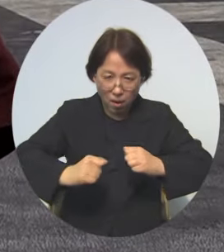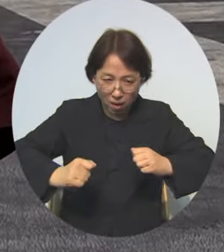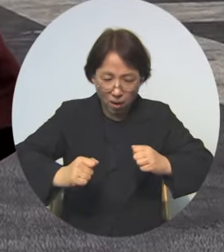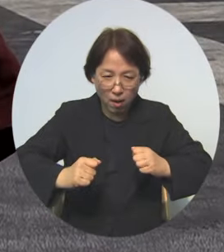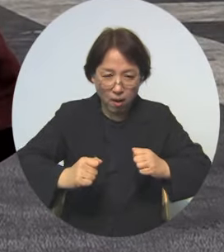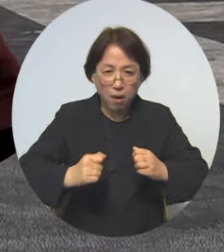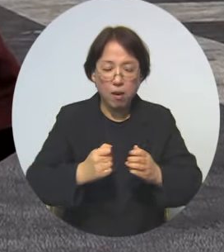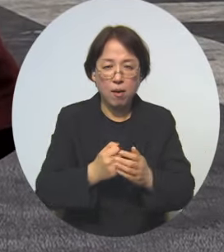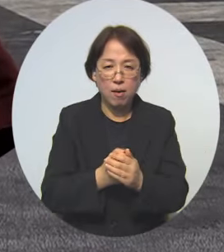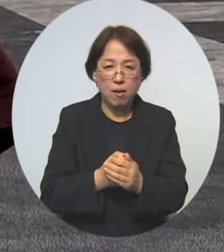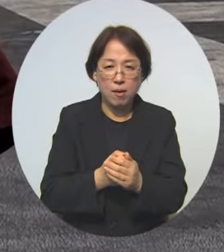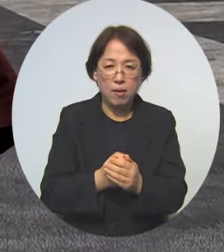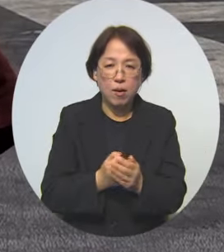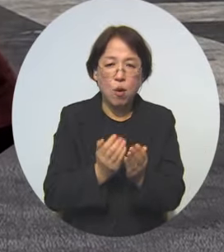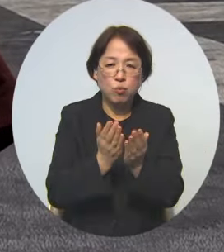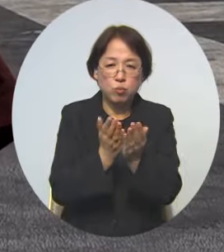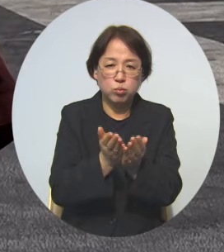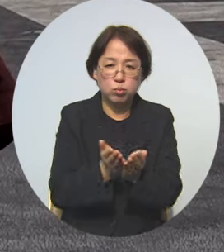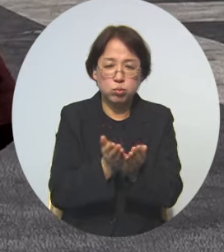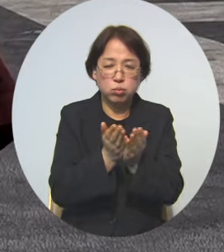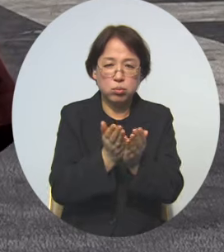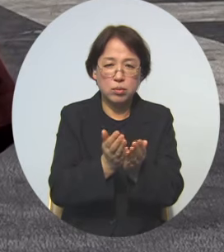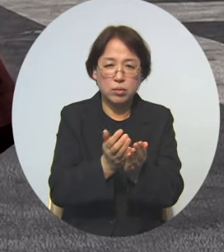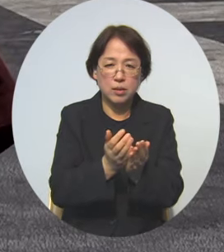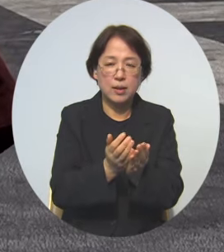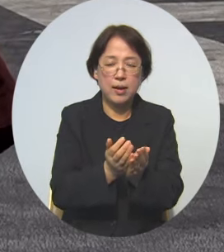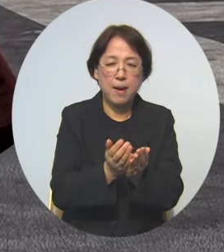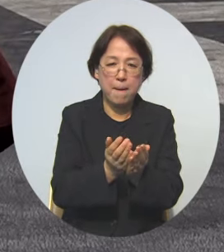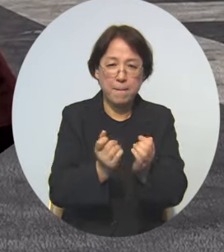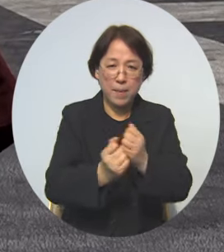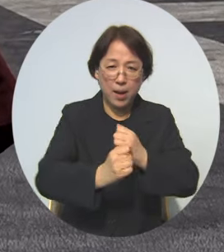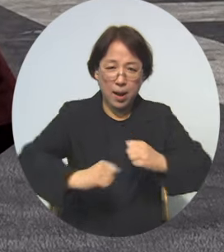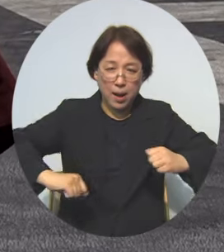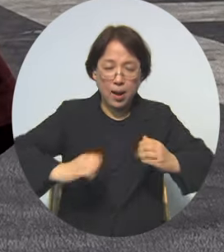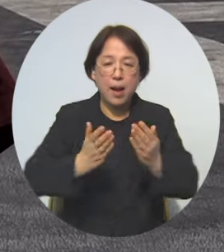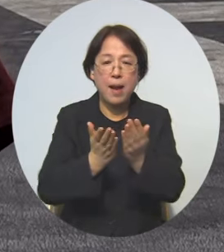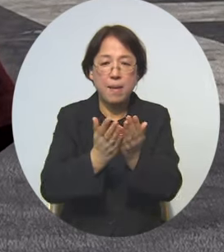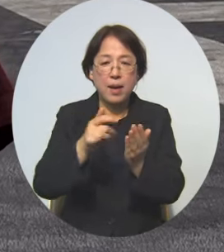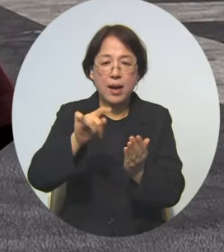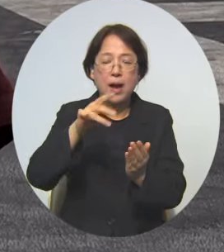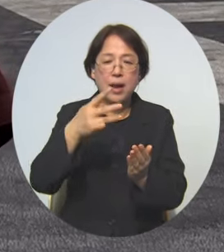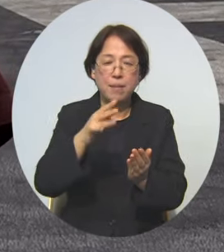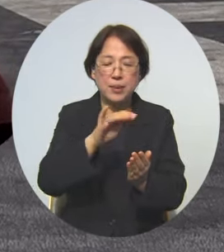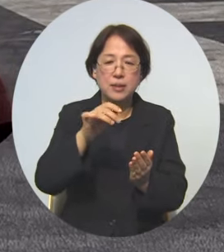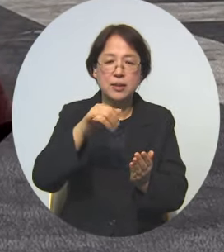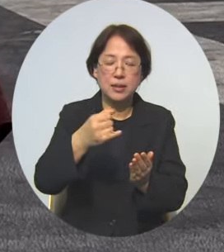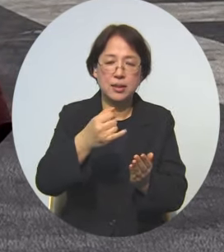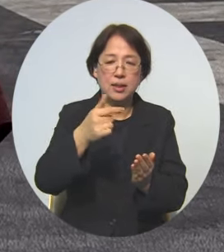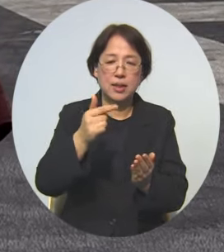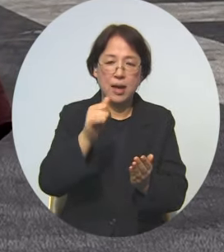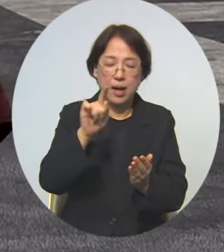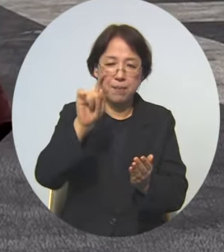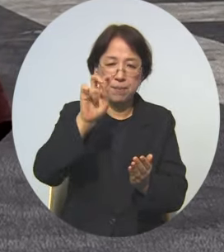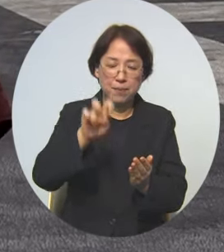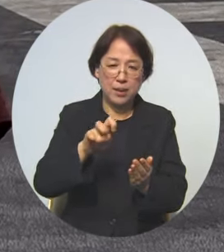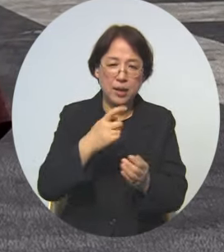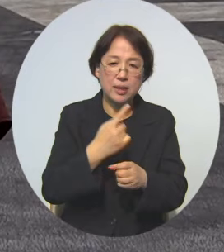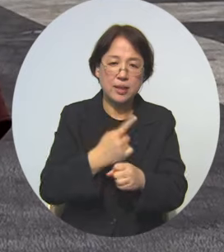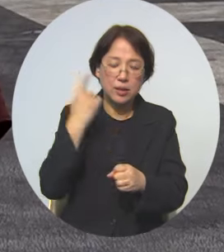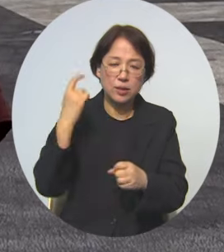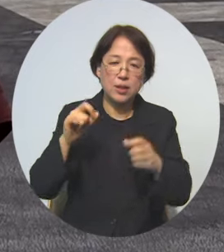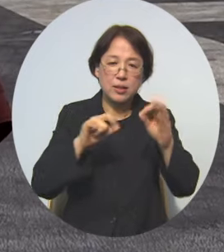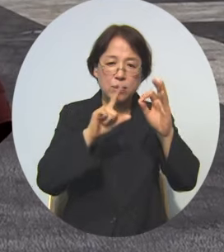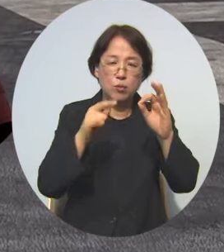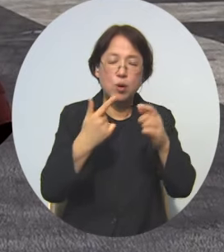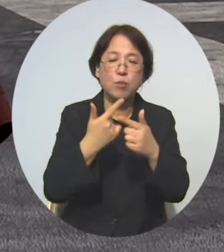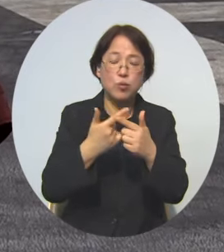떠다니는 군사기지로 불리는 미국의 핵추진 항공모함 칼빈슨 함입니다. 지난해 11월 부산 작전기지에 입항해